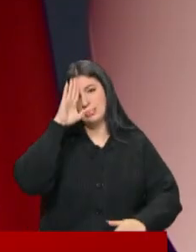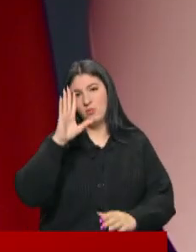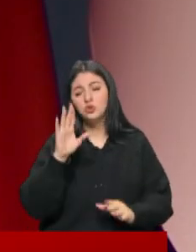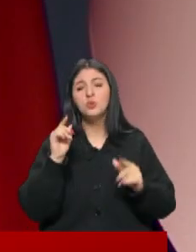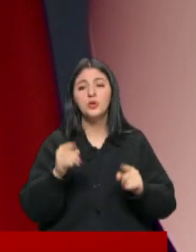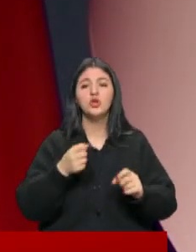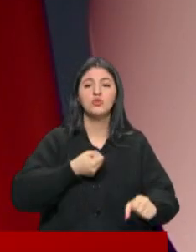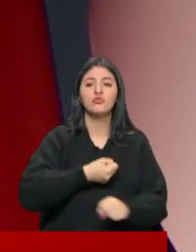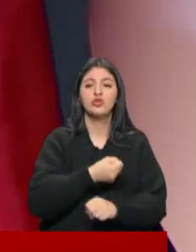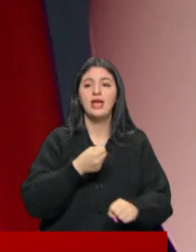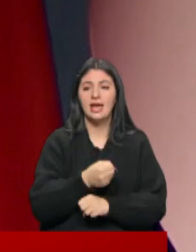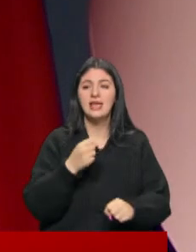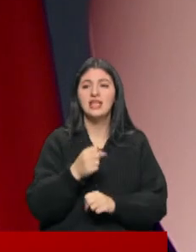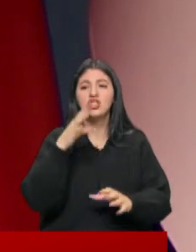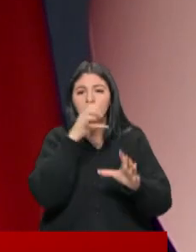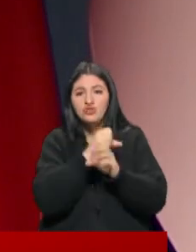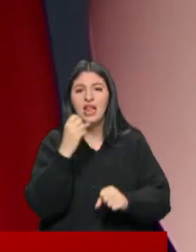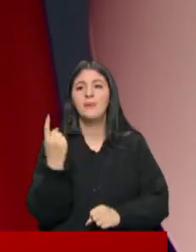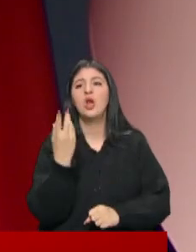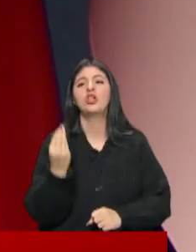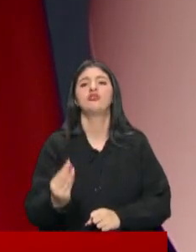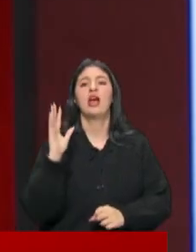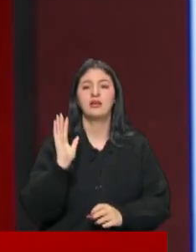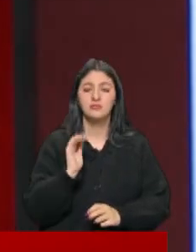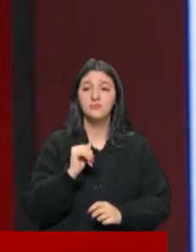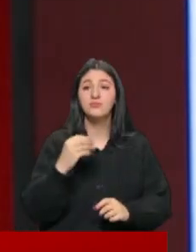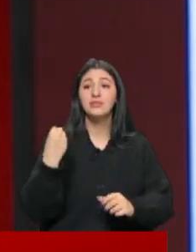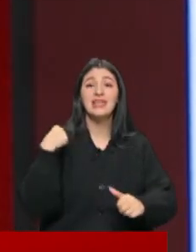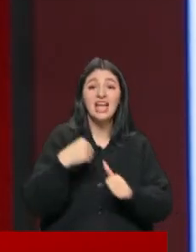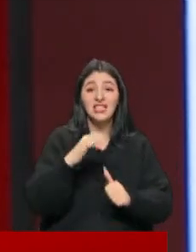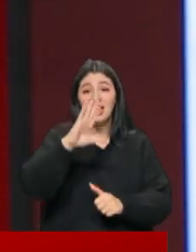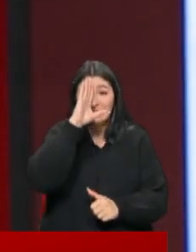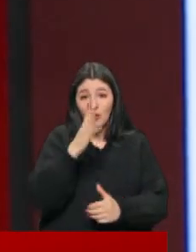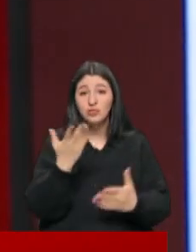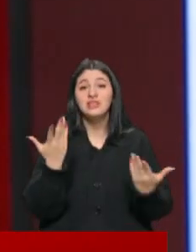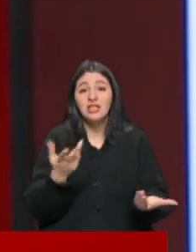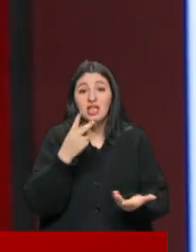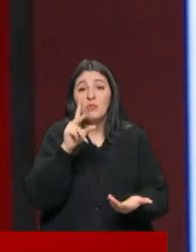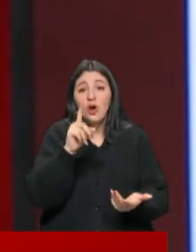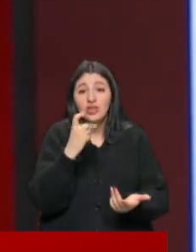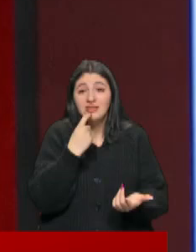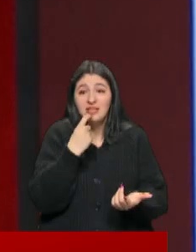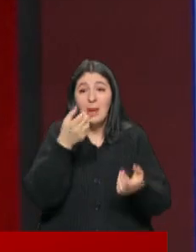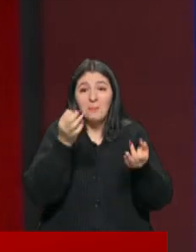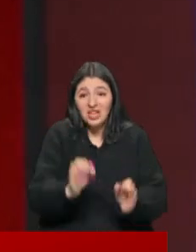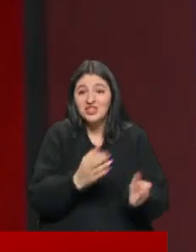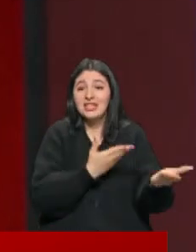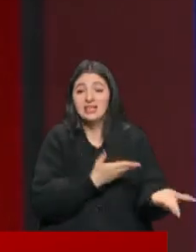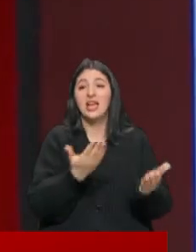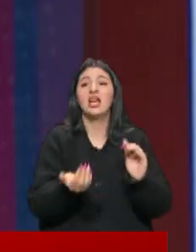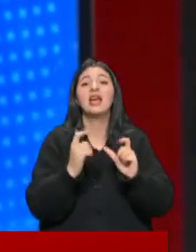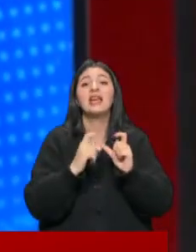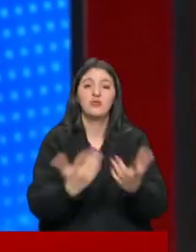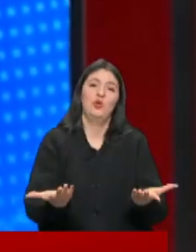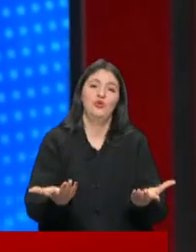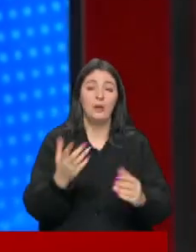bu mücadelenin parolalarından biri olacaktır. Yeniden İstanbul zaten 2019'da başladı. Geçmiş